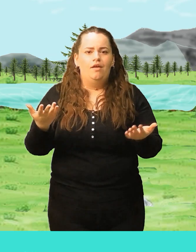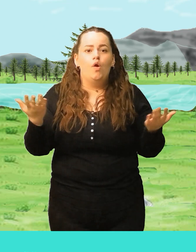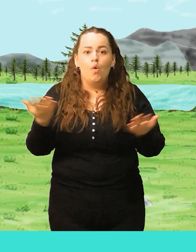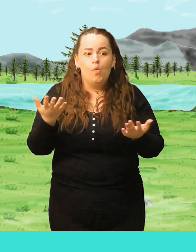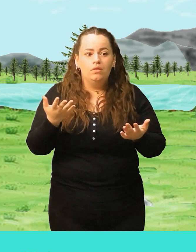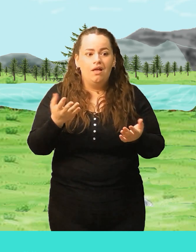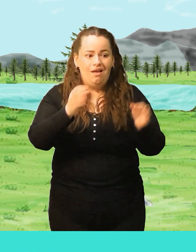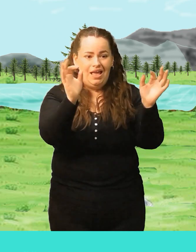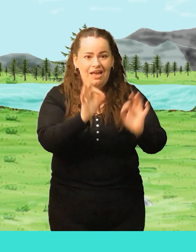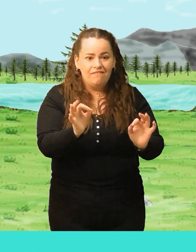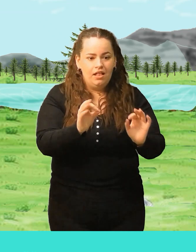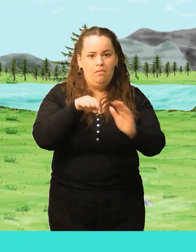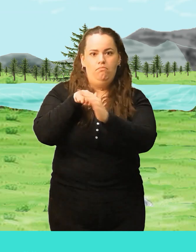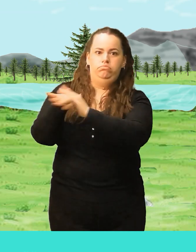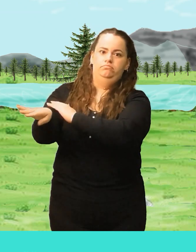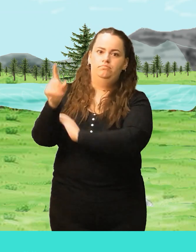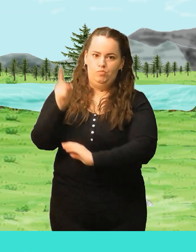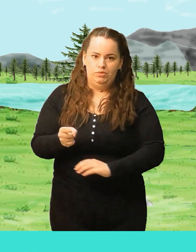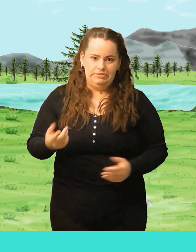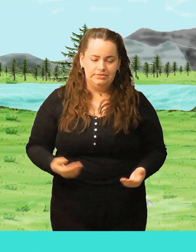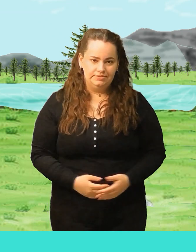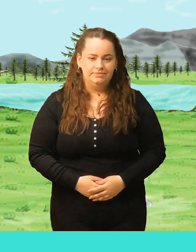Oder muss vor Gefahren flüchten.